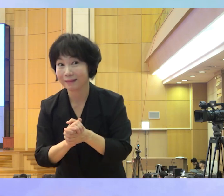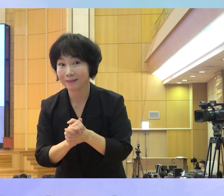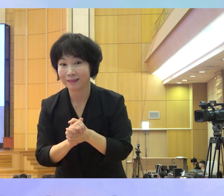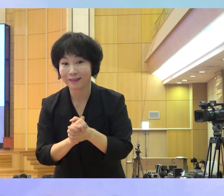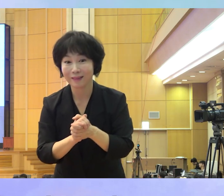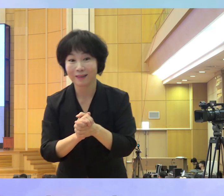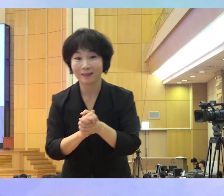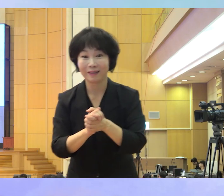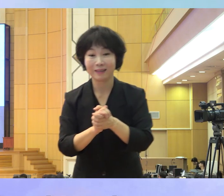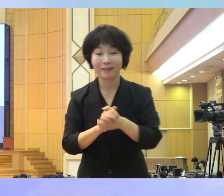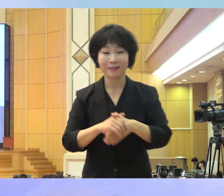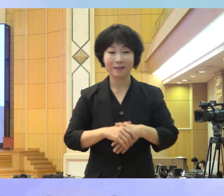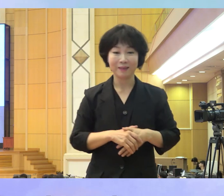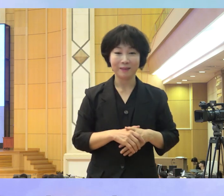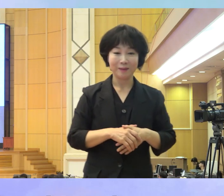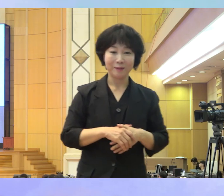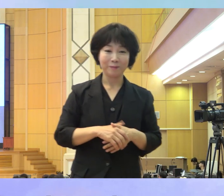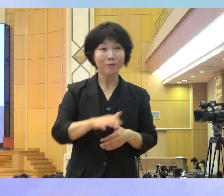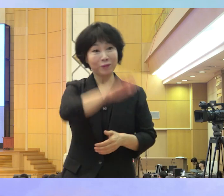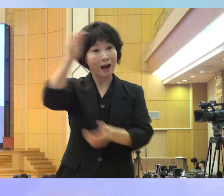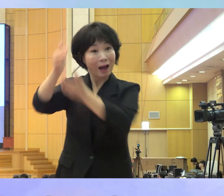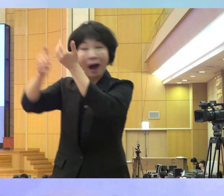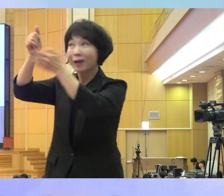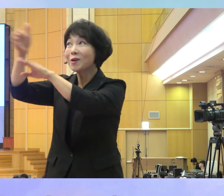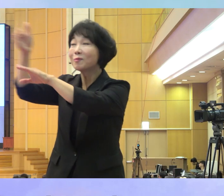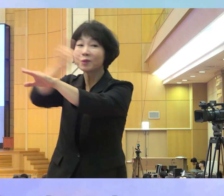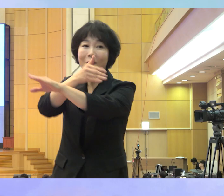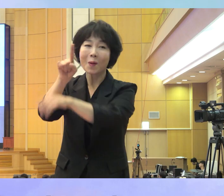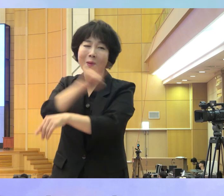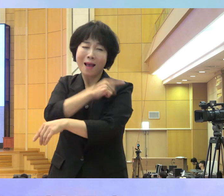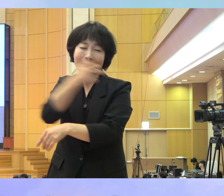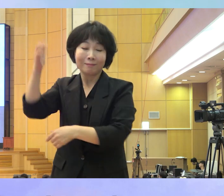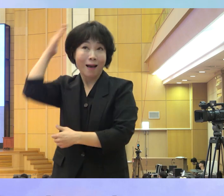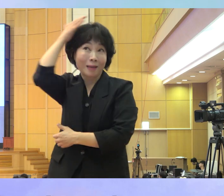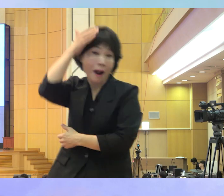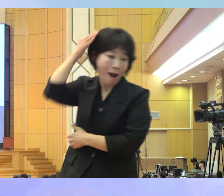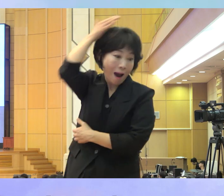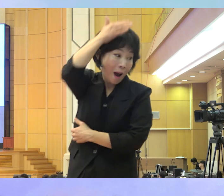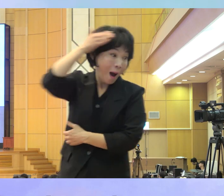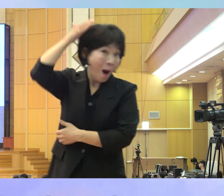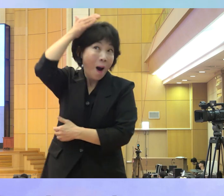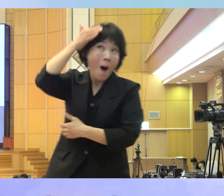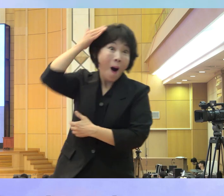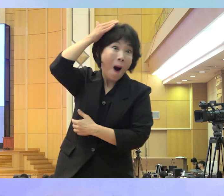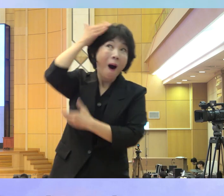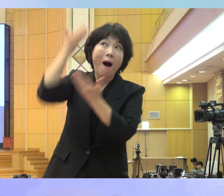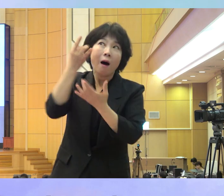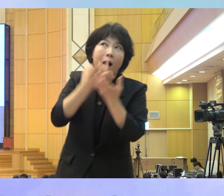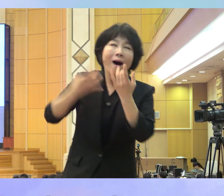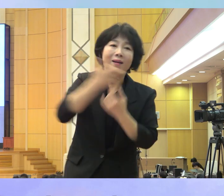사랑받는 거 참 좋지만 주님으로부터 사랑받는 게 최고의 축복입니다.